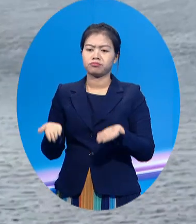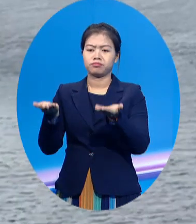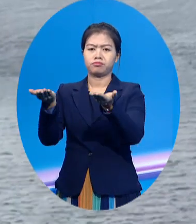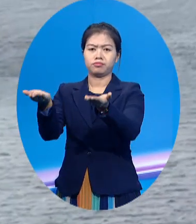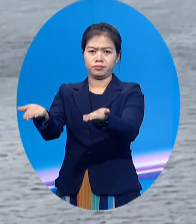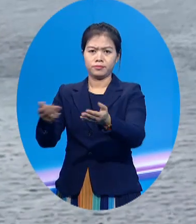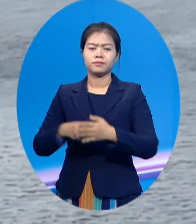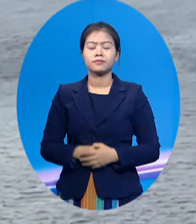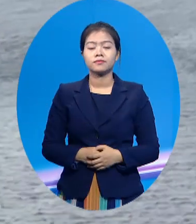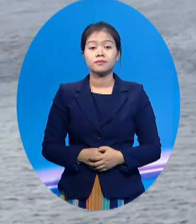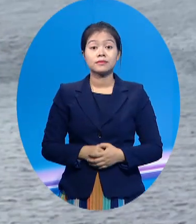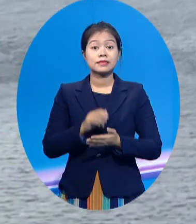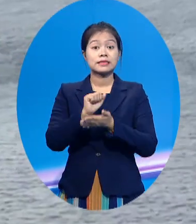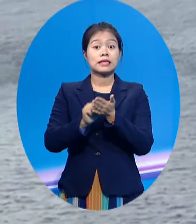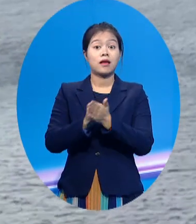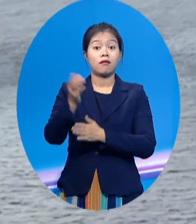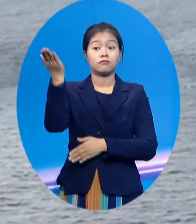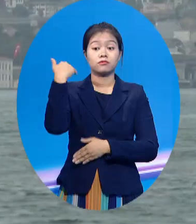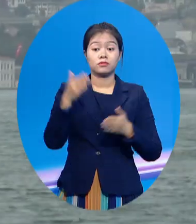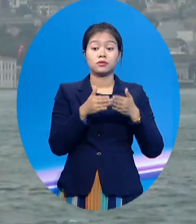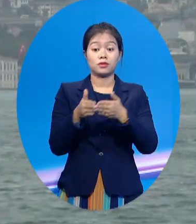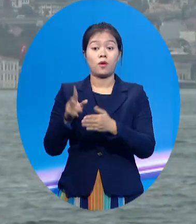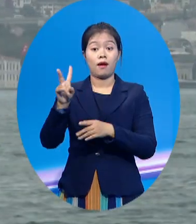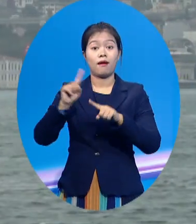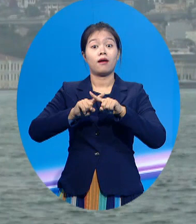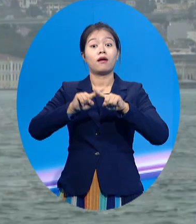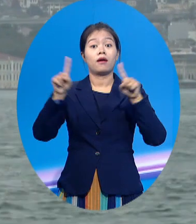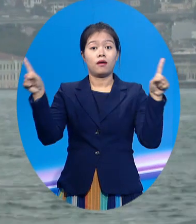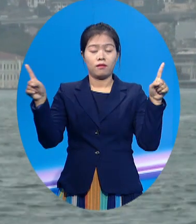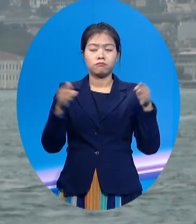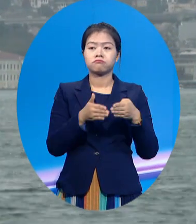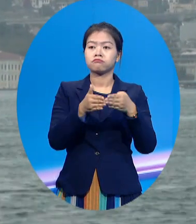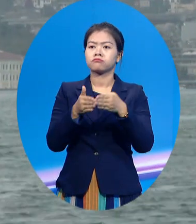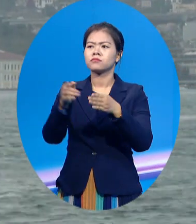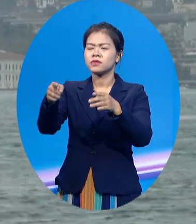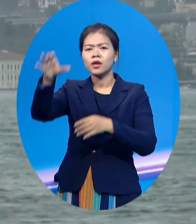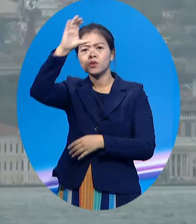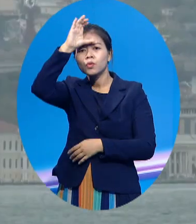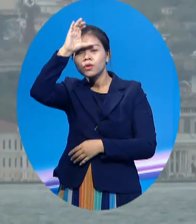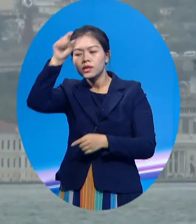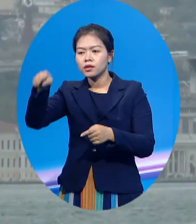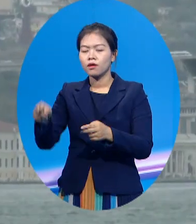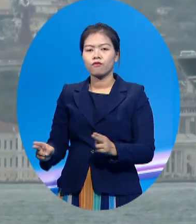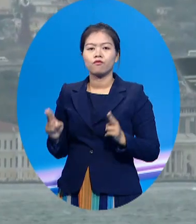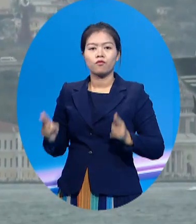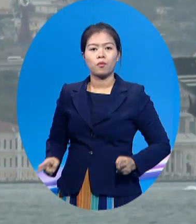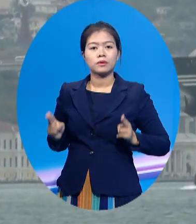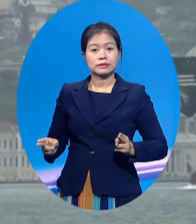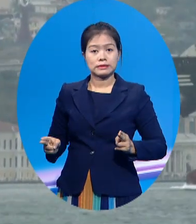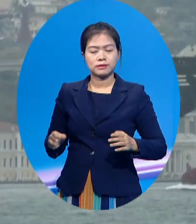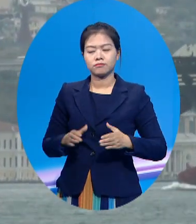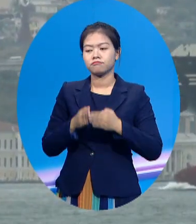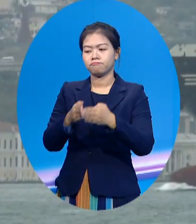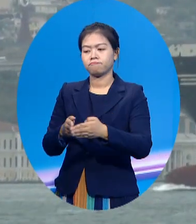sự tháng trước hai tàu khác cũng đã rời cảng Odessa theo hành lang này để tới Thổ Nhĩ Kỳ và Bulgari theo hãng tint